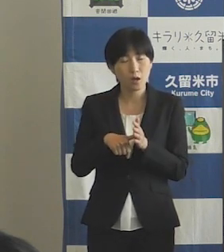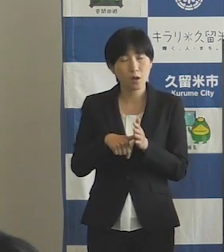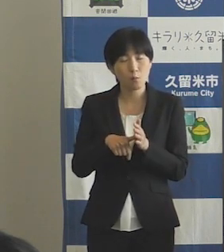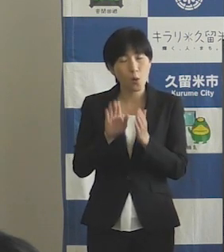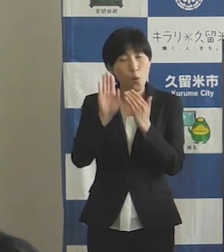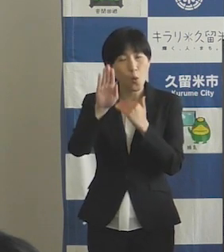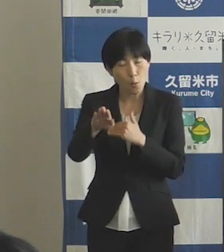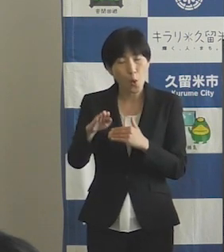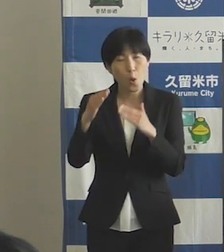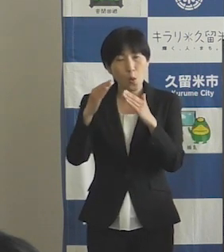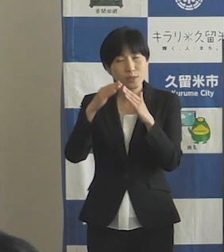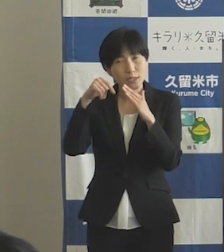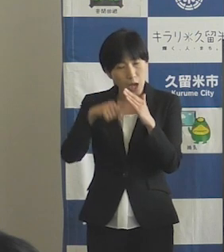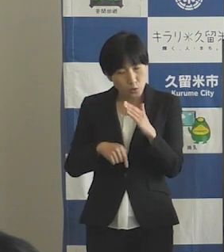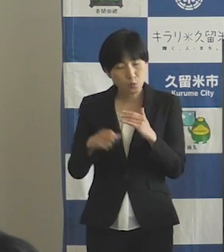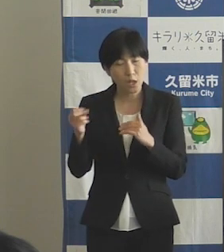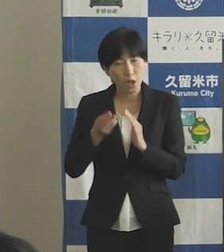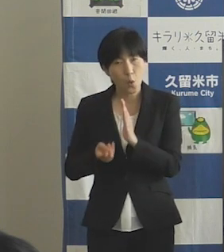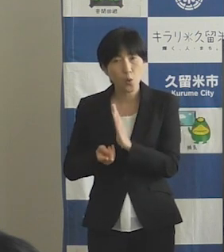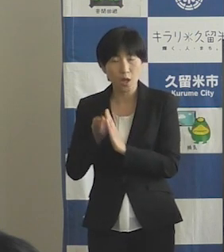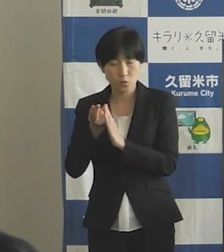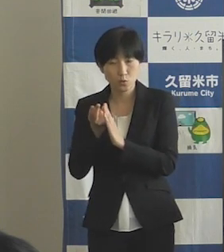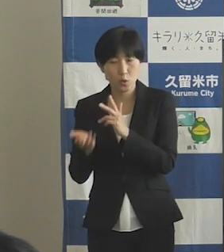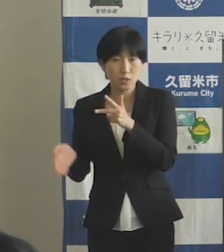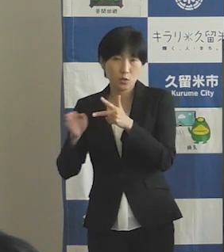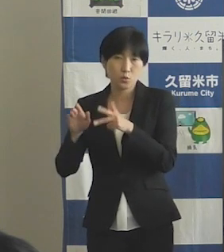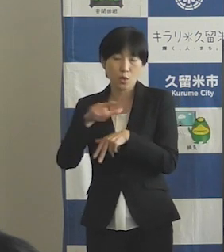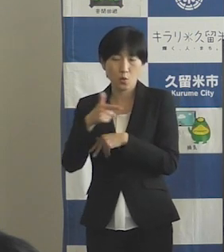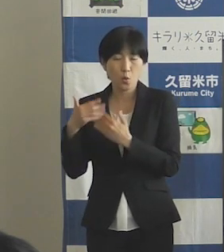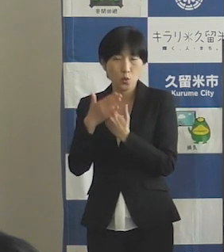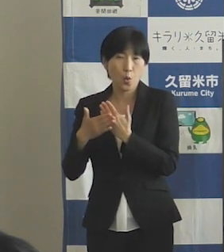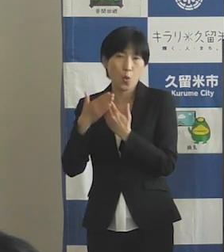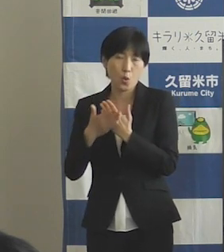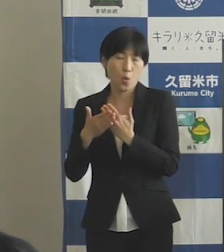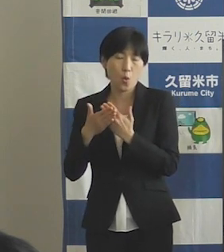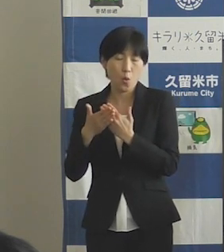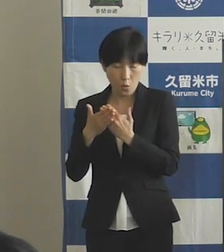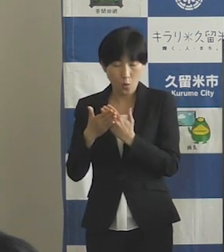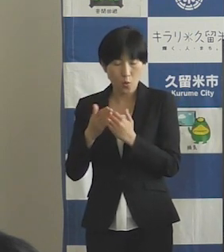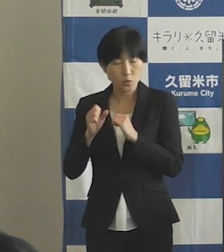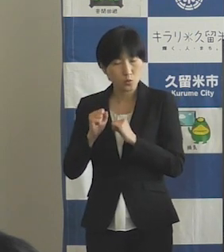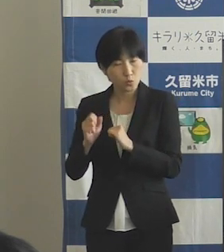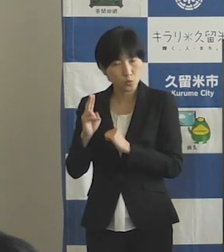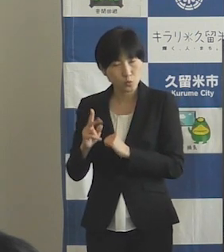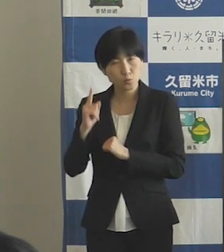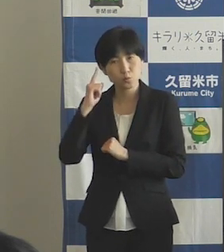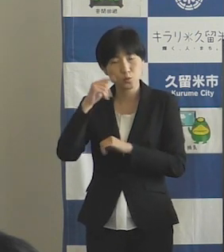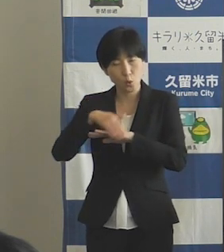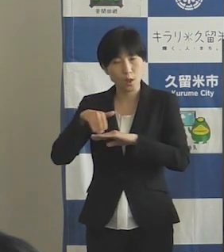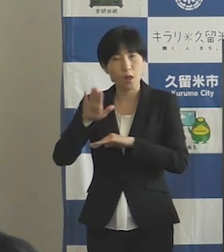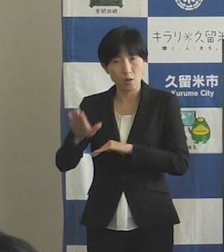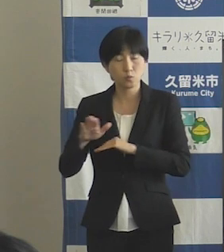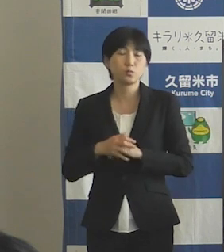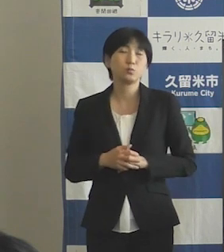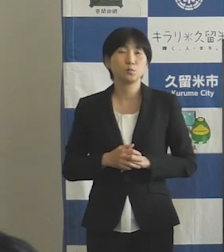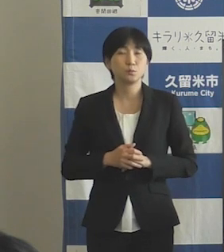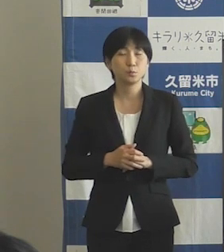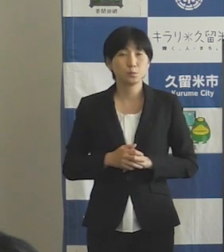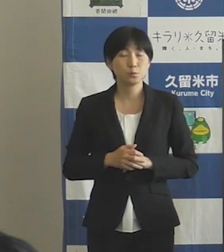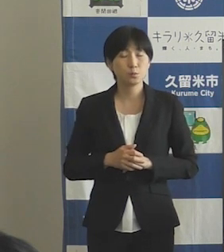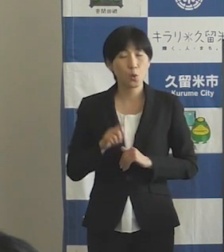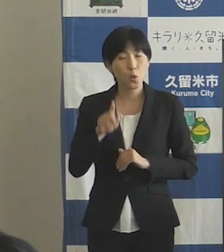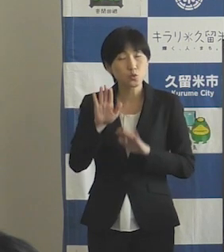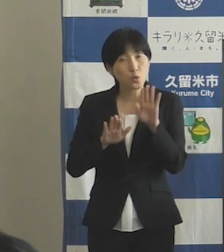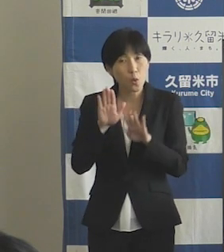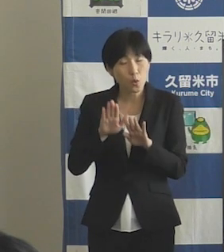宅や宿泊施設での療養が中心になると考えております。こうした